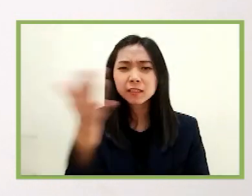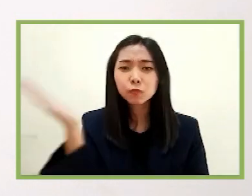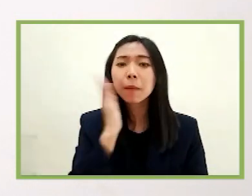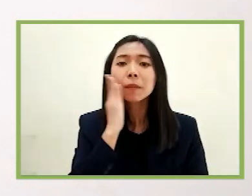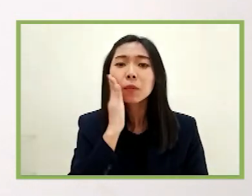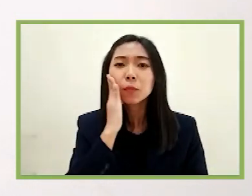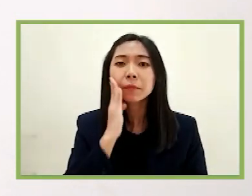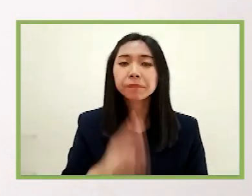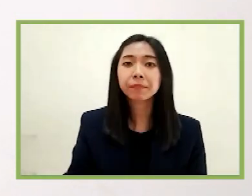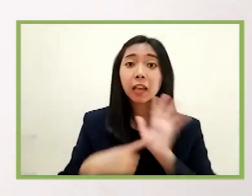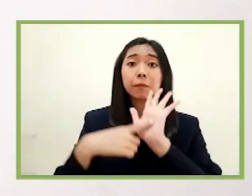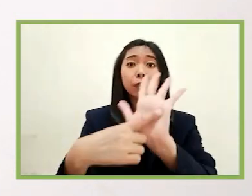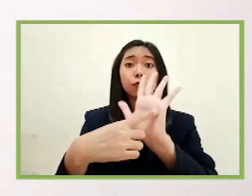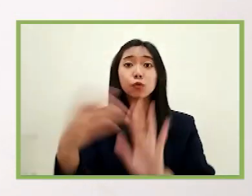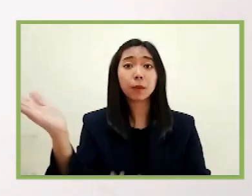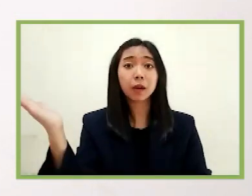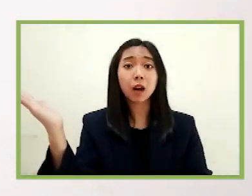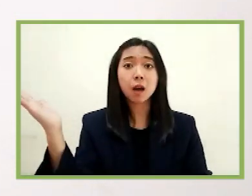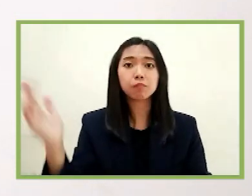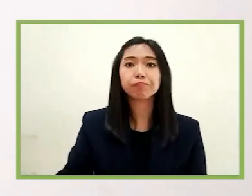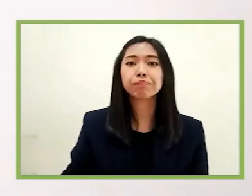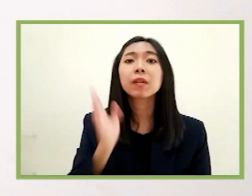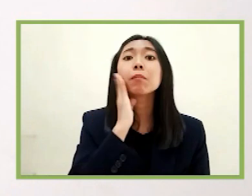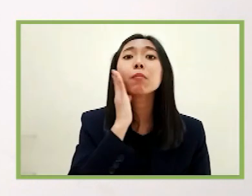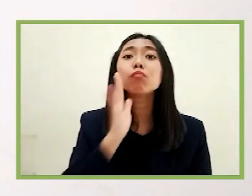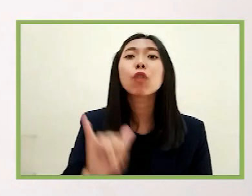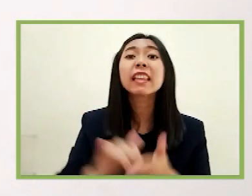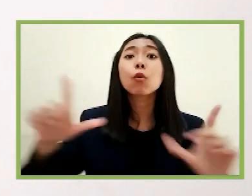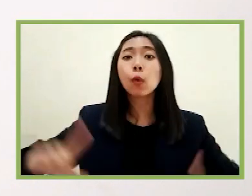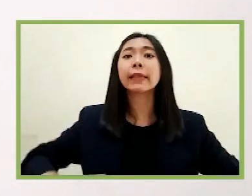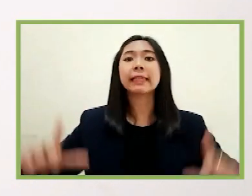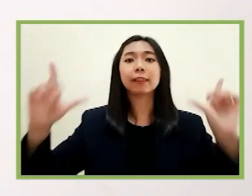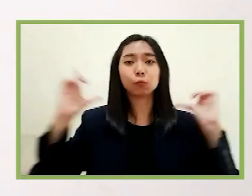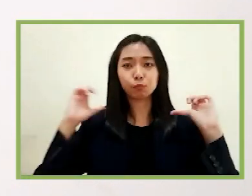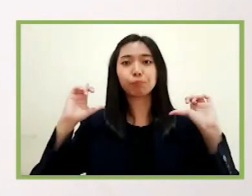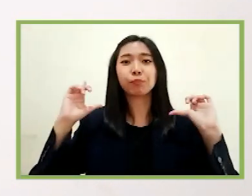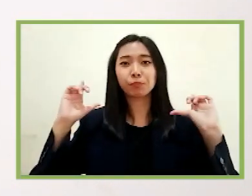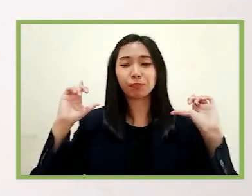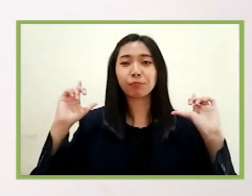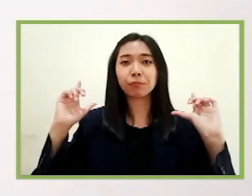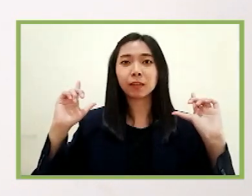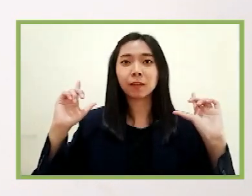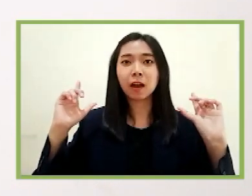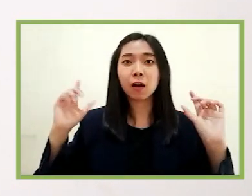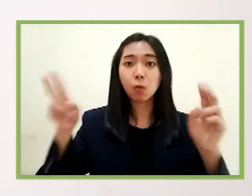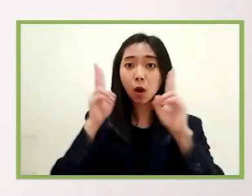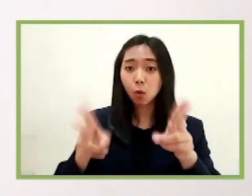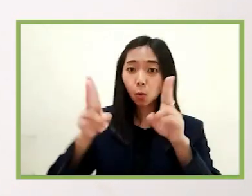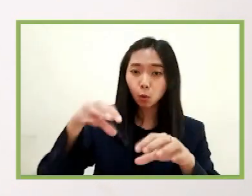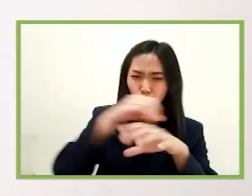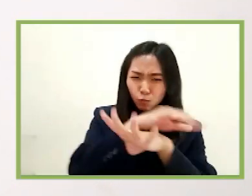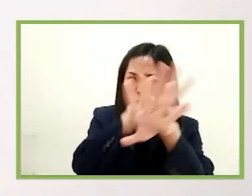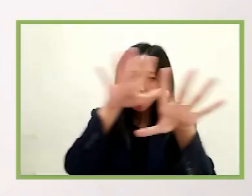lalu menunjukkan kepada mereka bahwa perempuan itu hidup peristiwa itu tersiar di seluruh yope